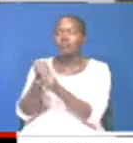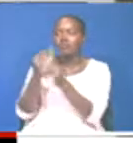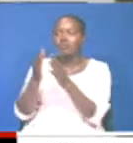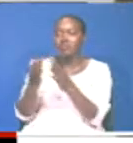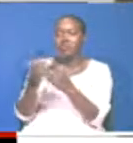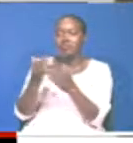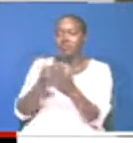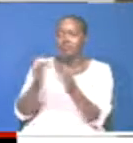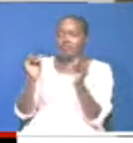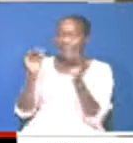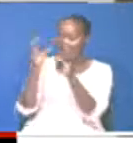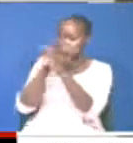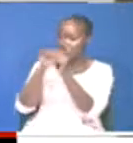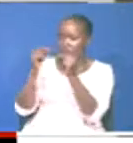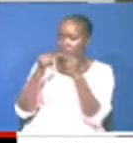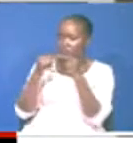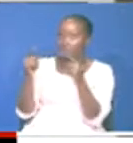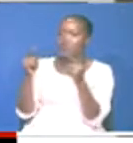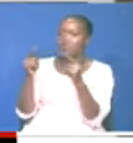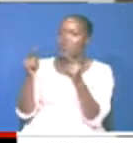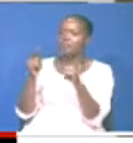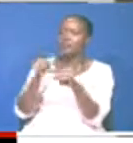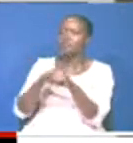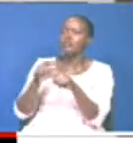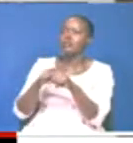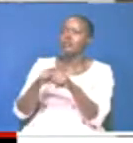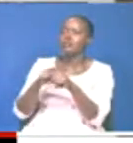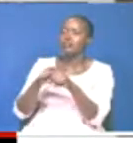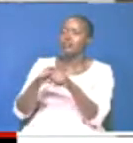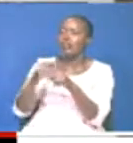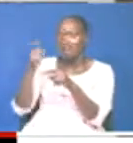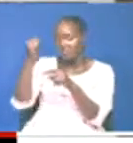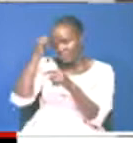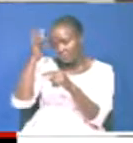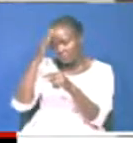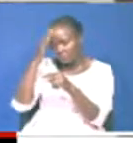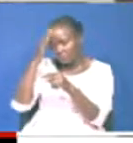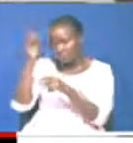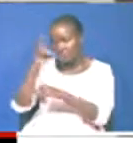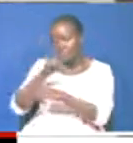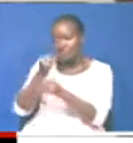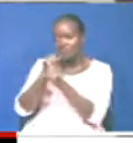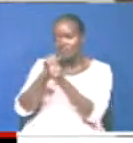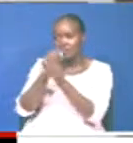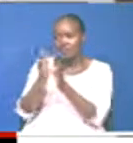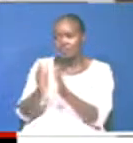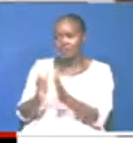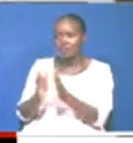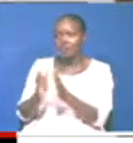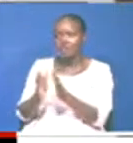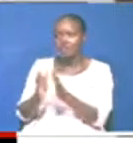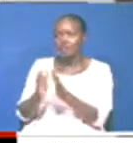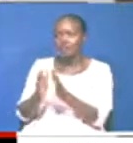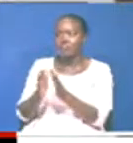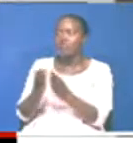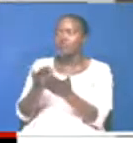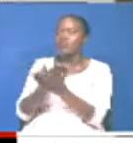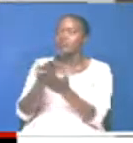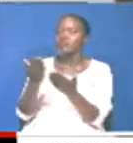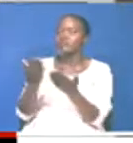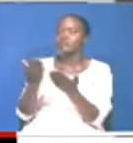kutoa tangazo hilo wakati wa maadhimisho ya sherehe za siku kuu ya wafanyakazi. Tetesi